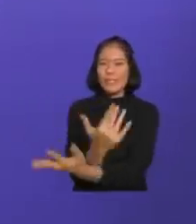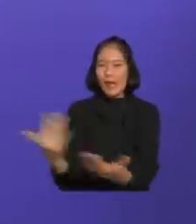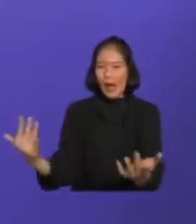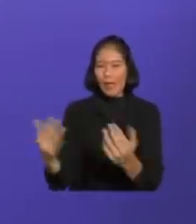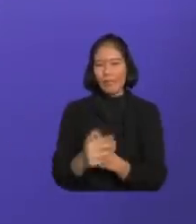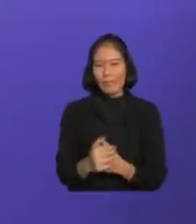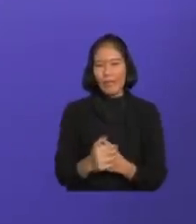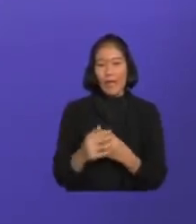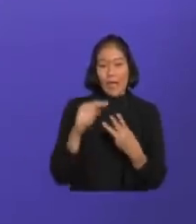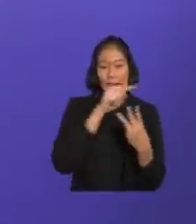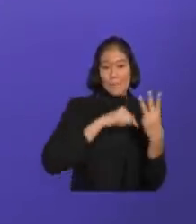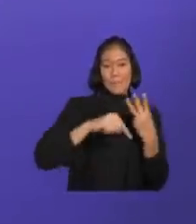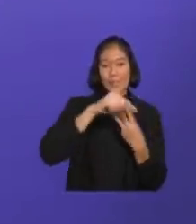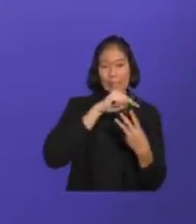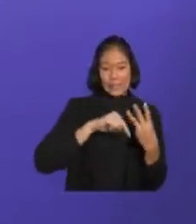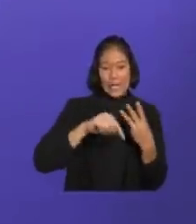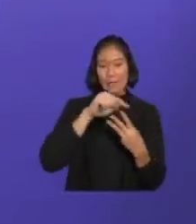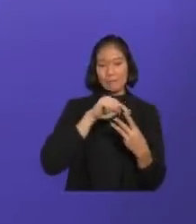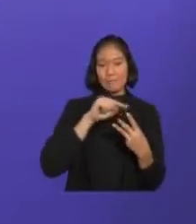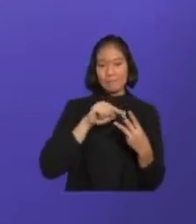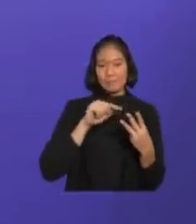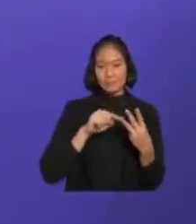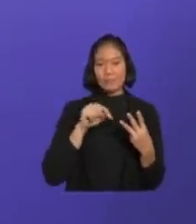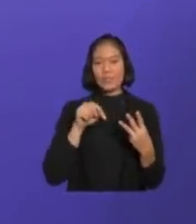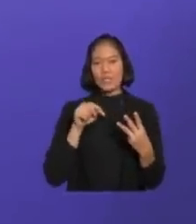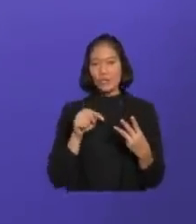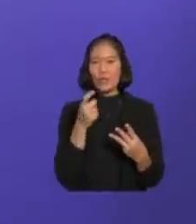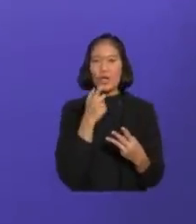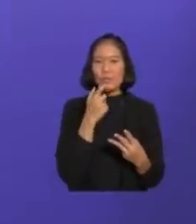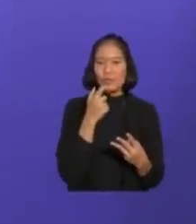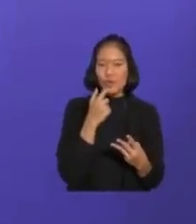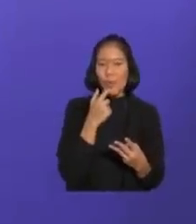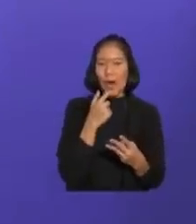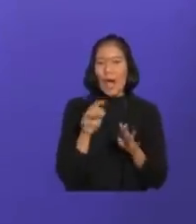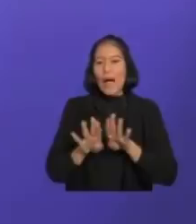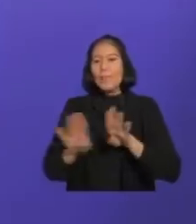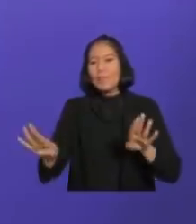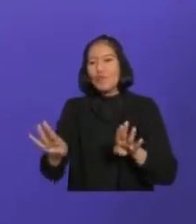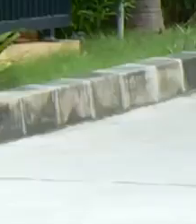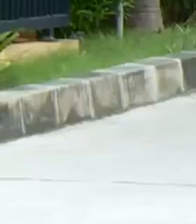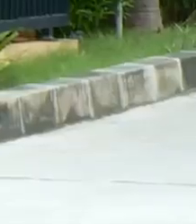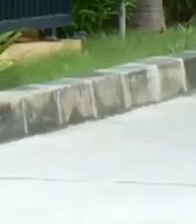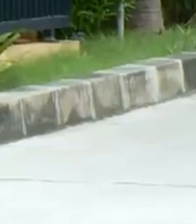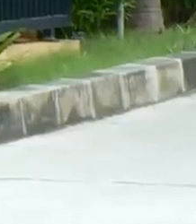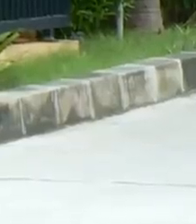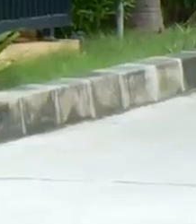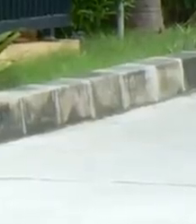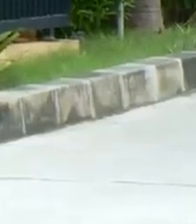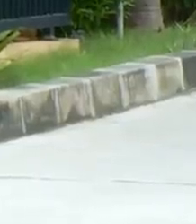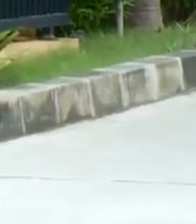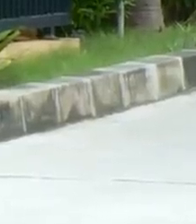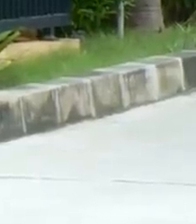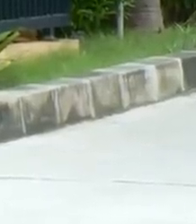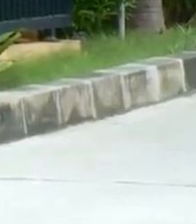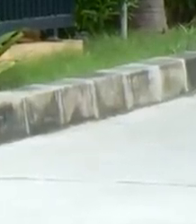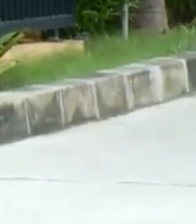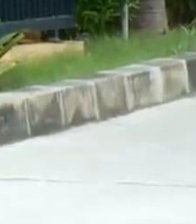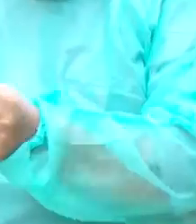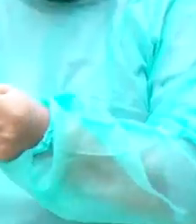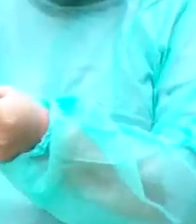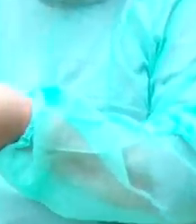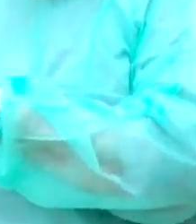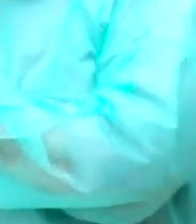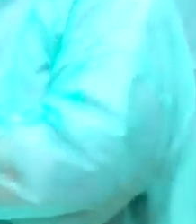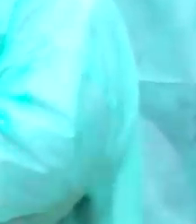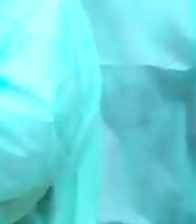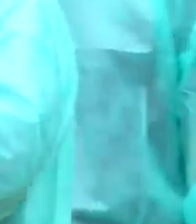bertiga juga melakukan apa fund raising untuk bisa membantu tim medis maupun orang-orang sekitar yang